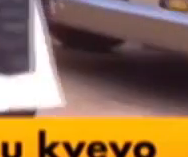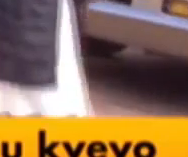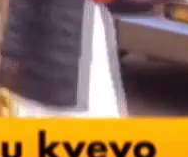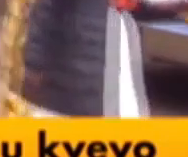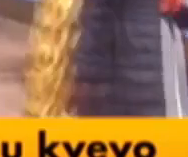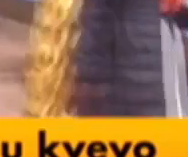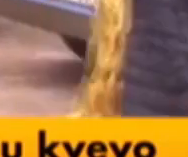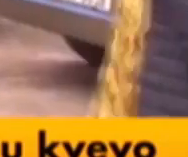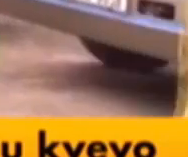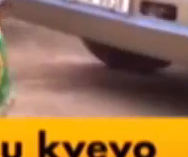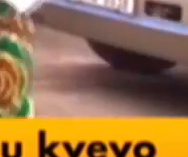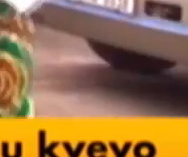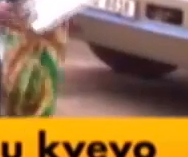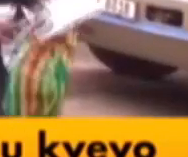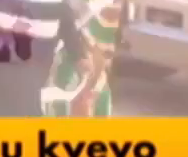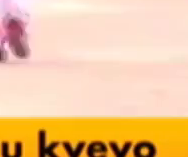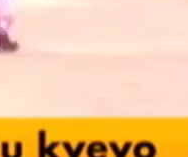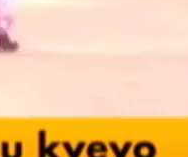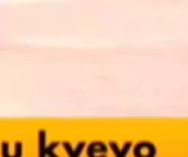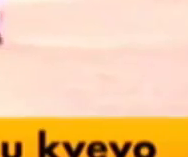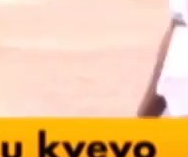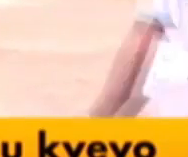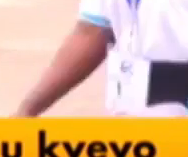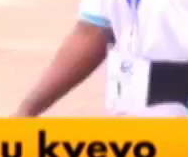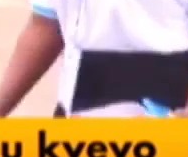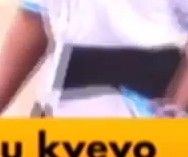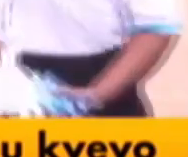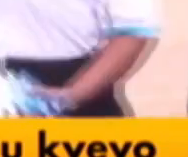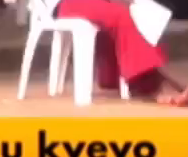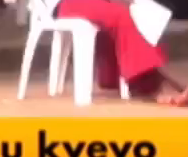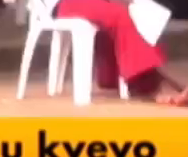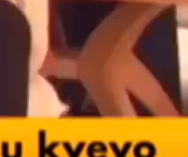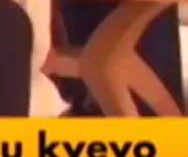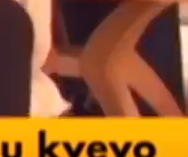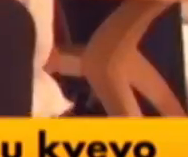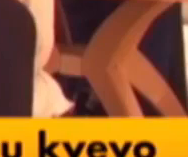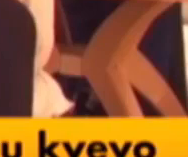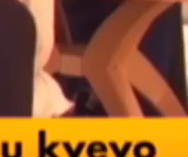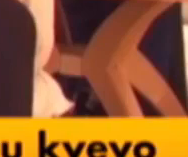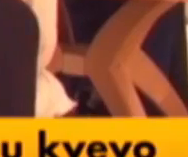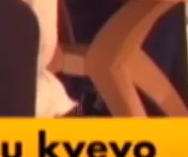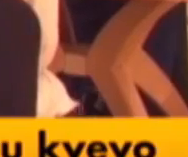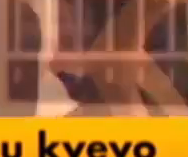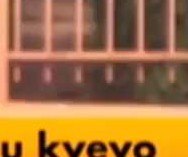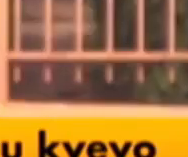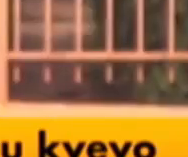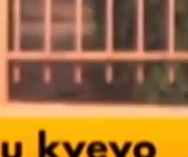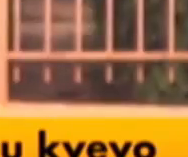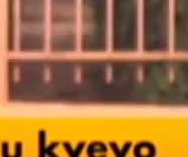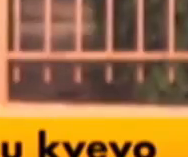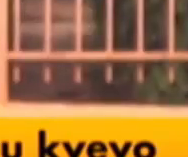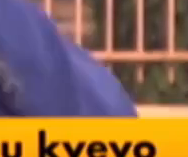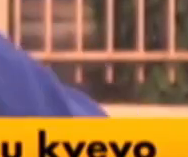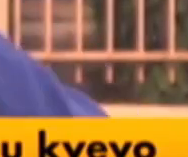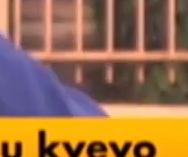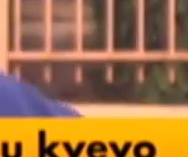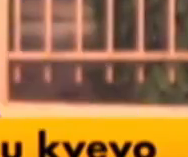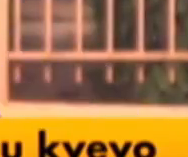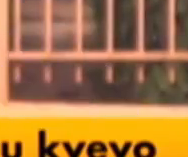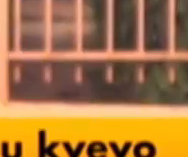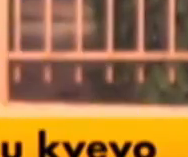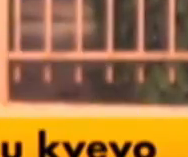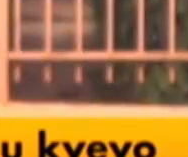Gavumenti yeddiza okukebeza COVID-19 abagenda ku kyeyo. Egamba bajingirira lizaati. Ne bateeka mu ne